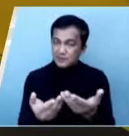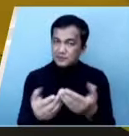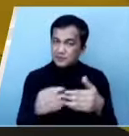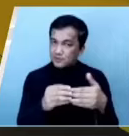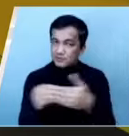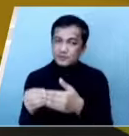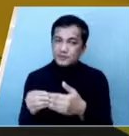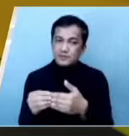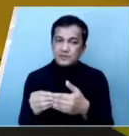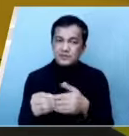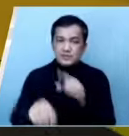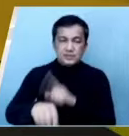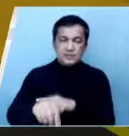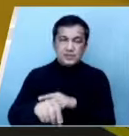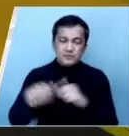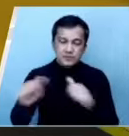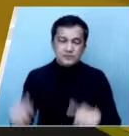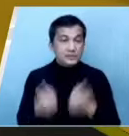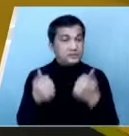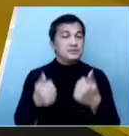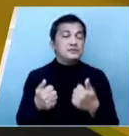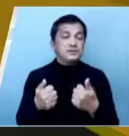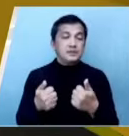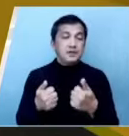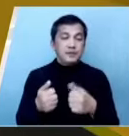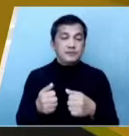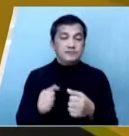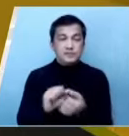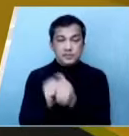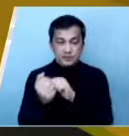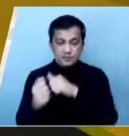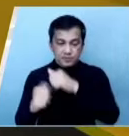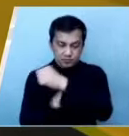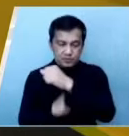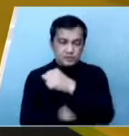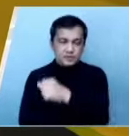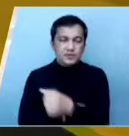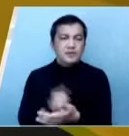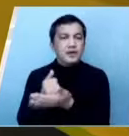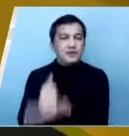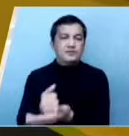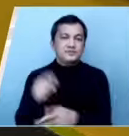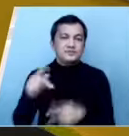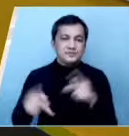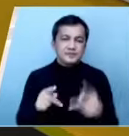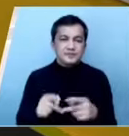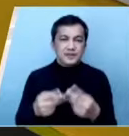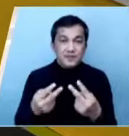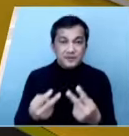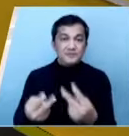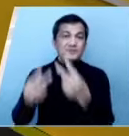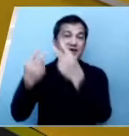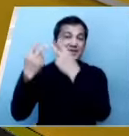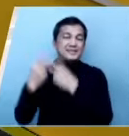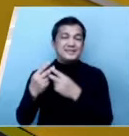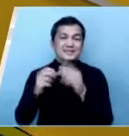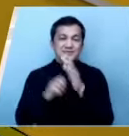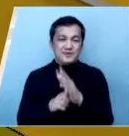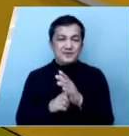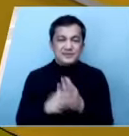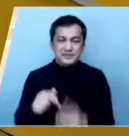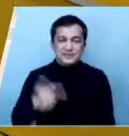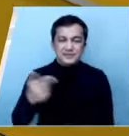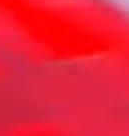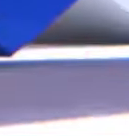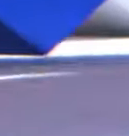ng pagsubok at maging tulay para makatulong sa kapwa. Balikan natin ang ilang halimbawa sa pagtutok ni